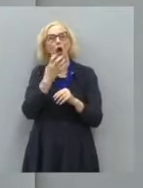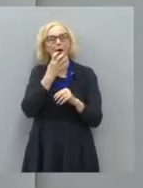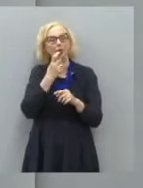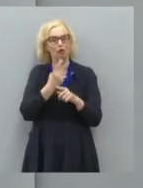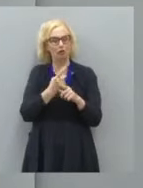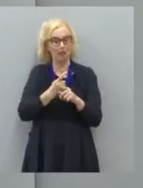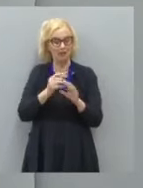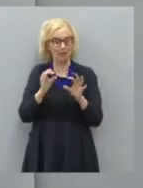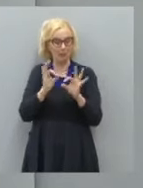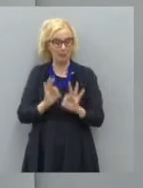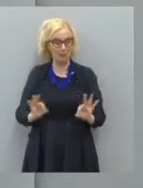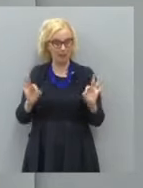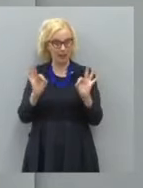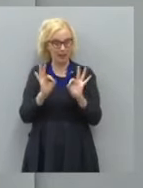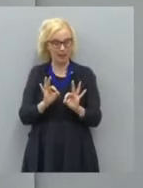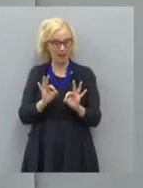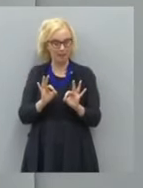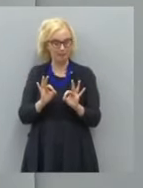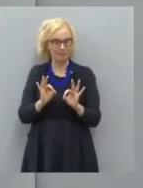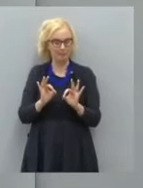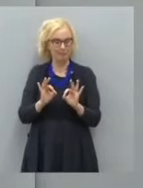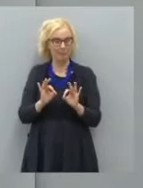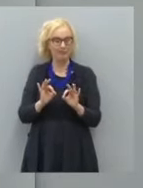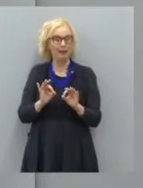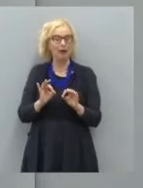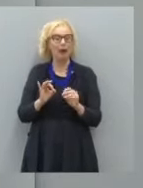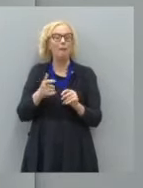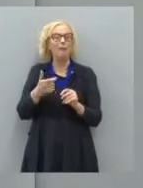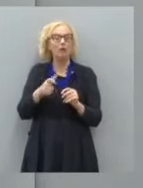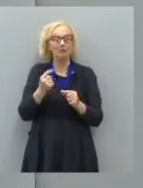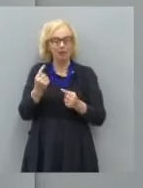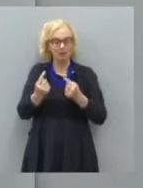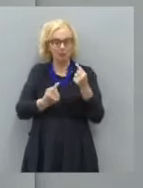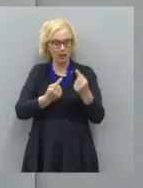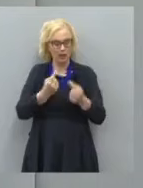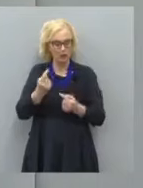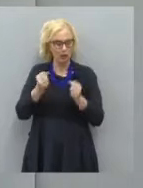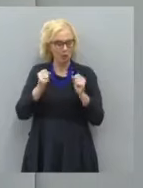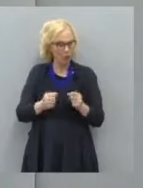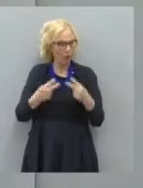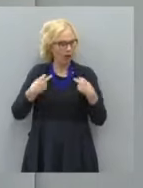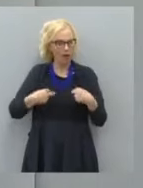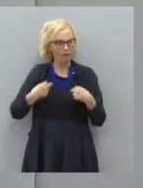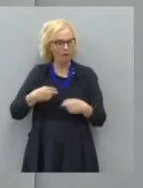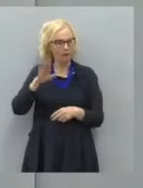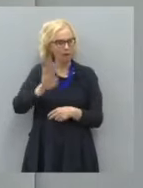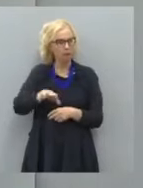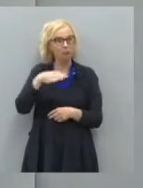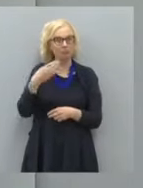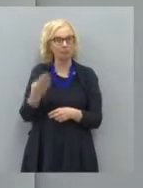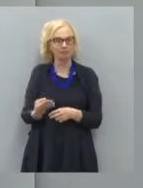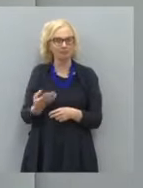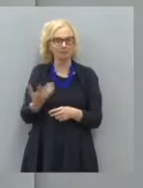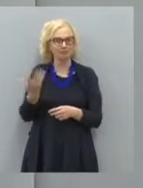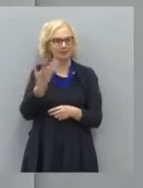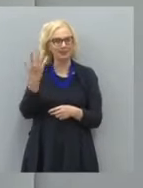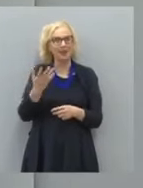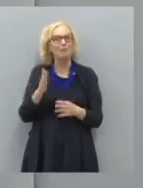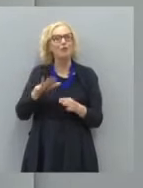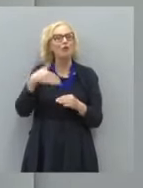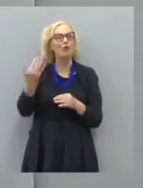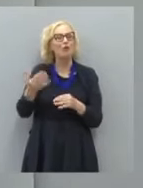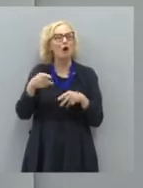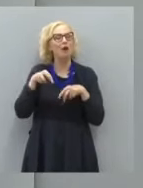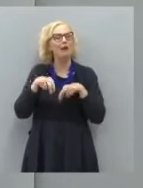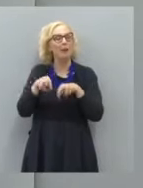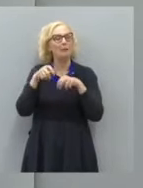una situazione che vedete cambia radicalmente la vita perché andare a camminare senza la mascherina in un